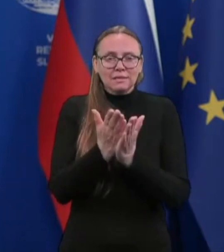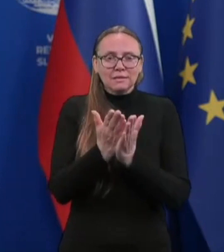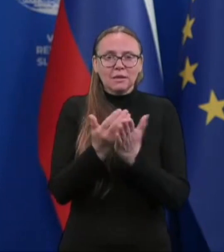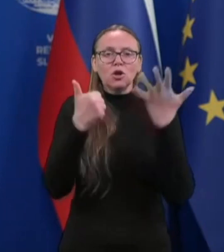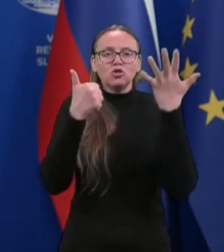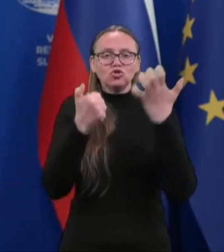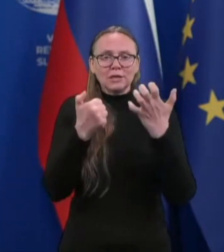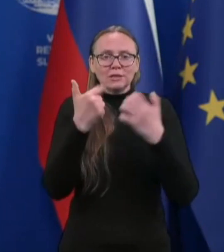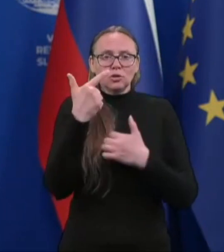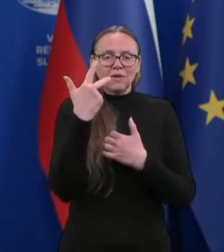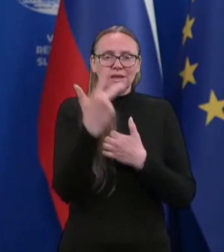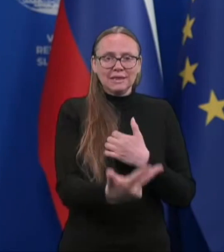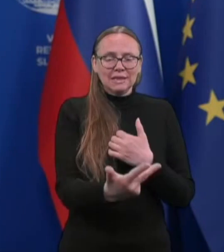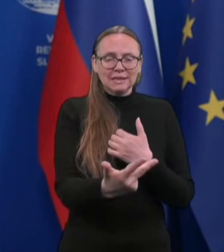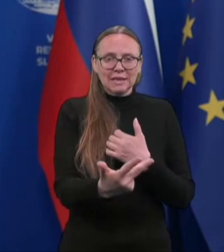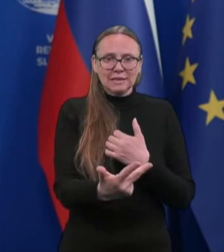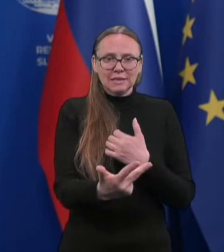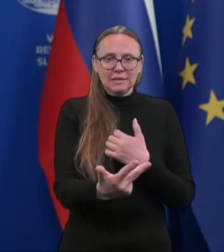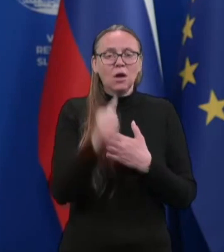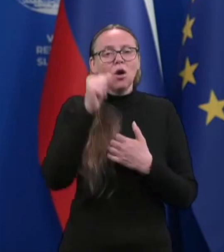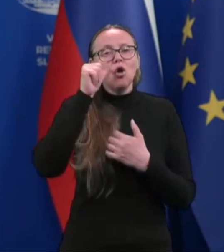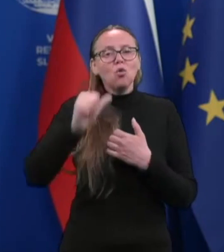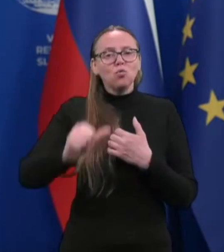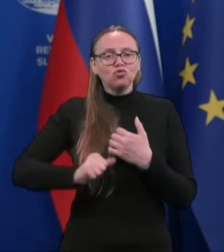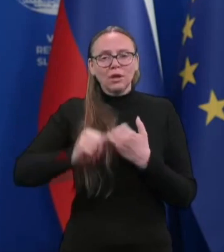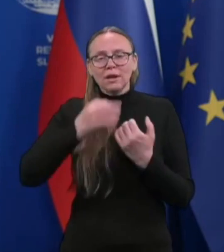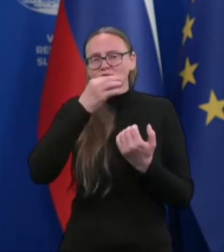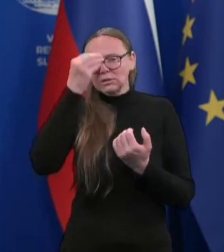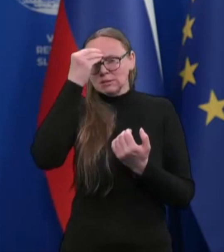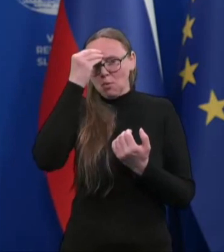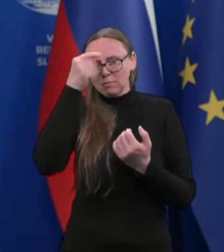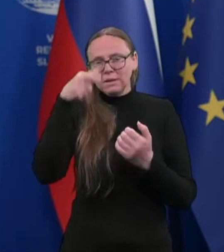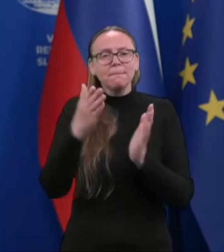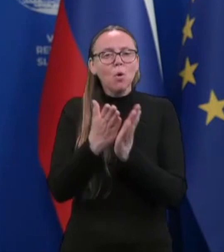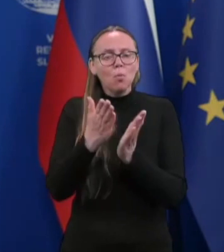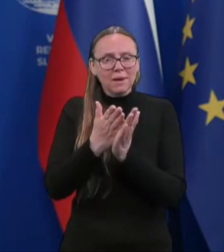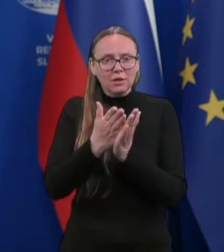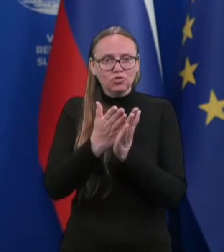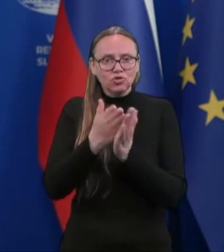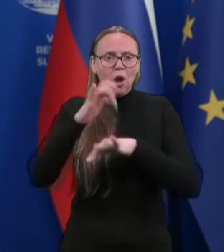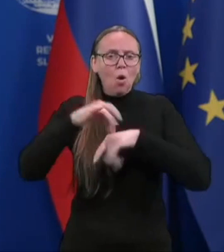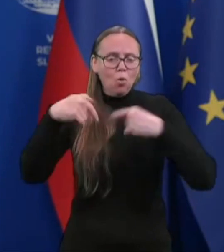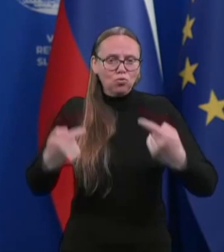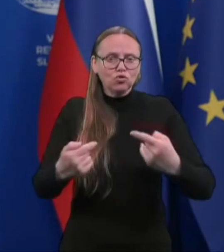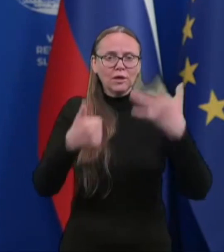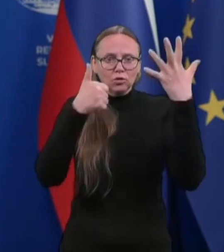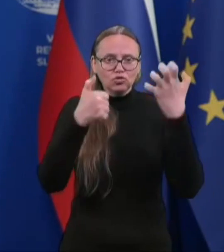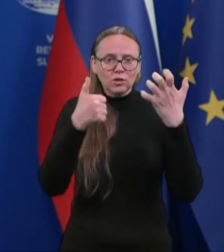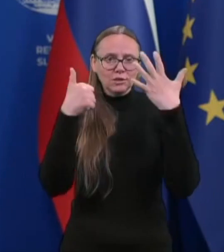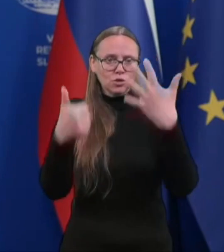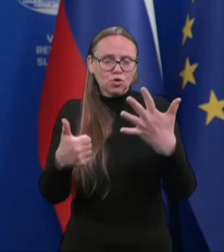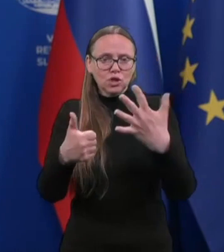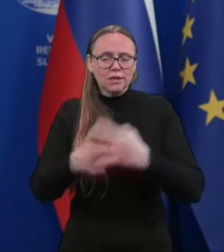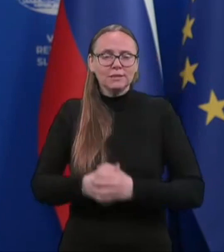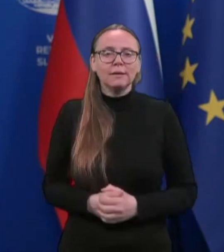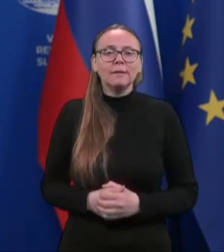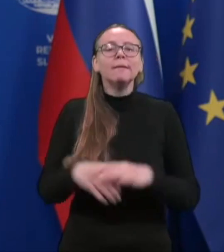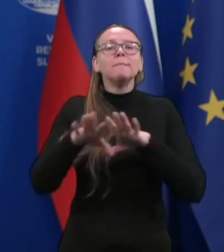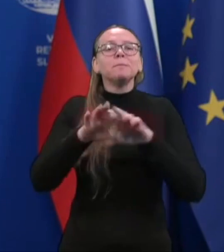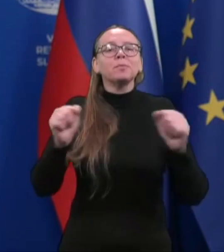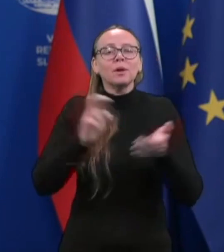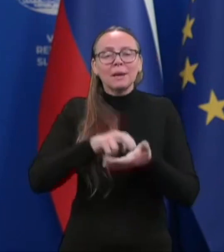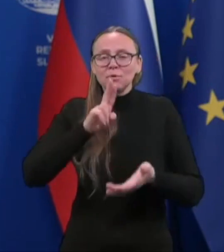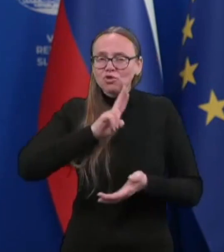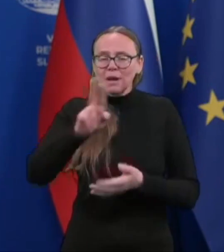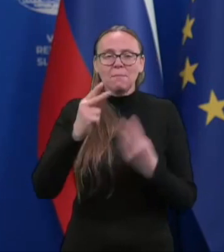znaša 632. Včeraj, če spomnim, je to povprečje znašalo 606. Ukrepi še